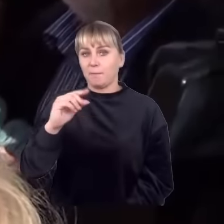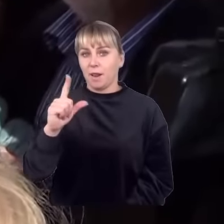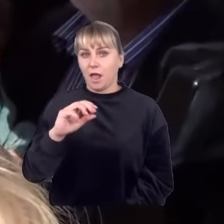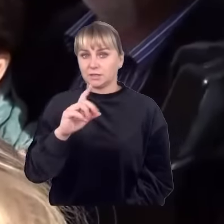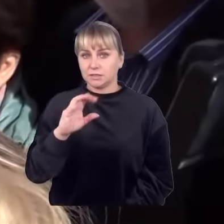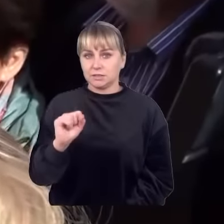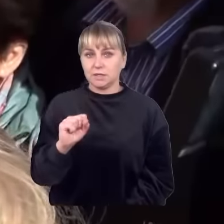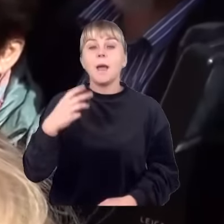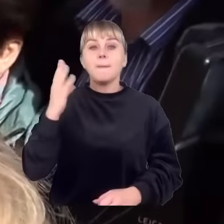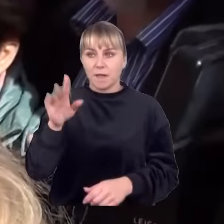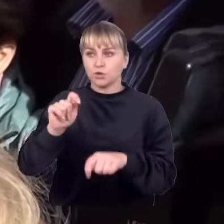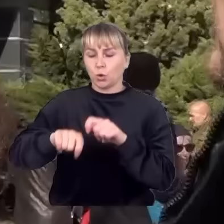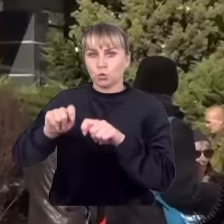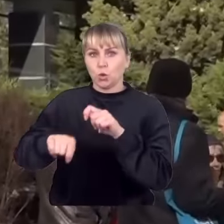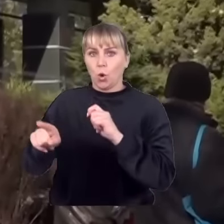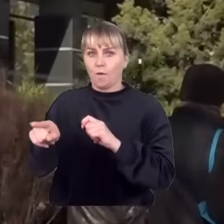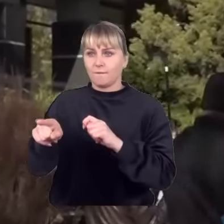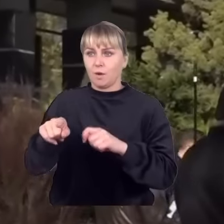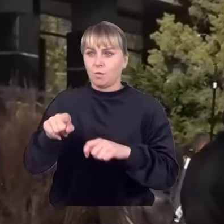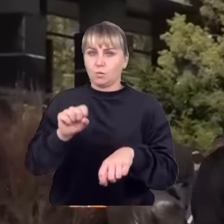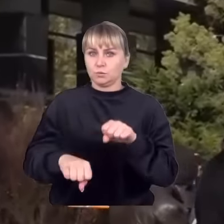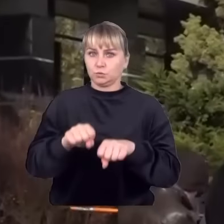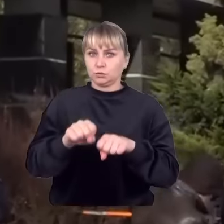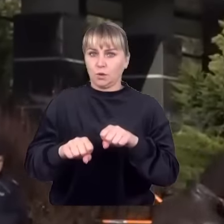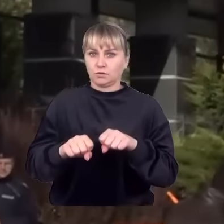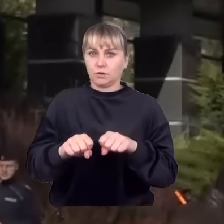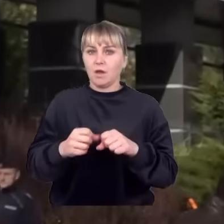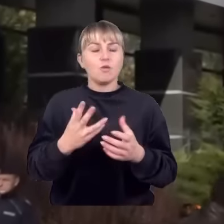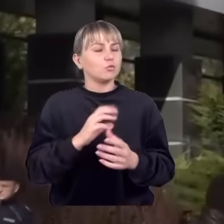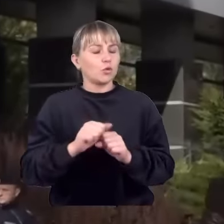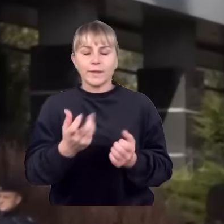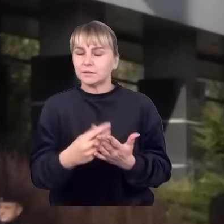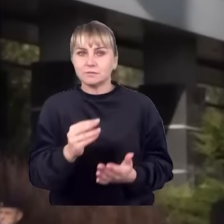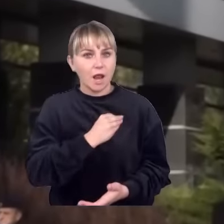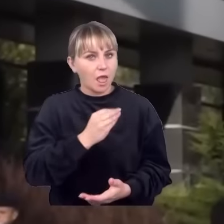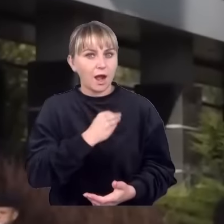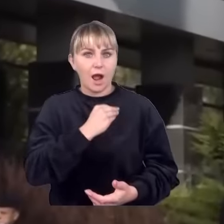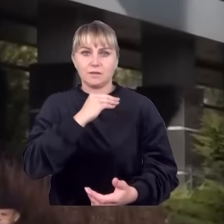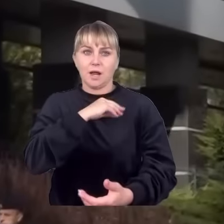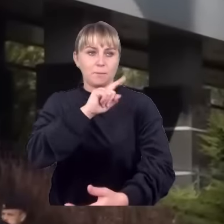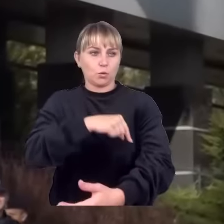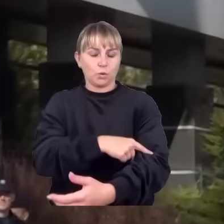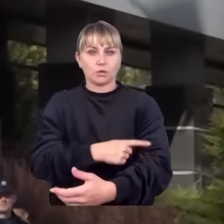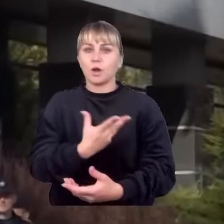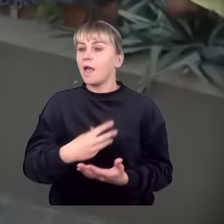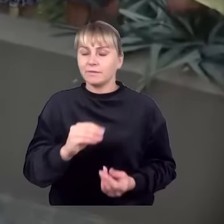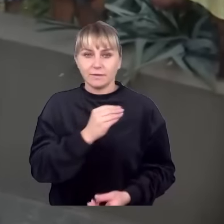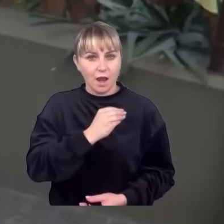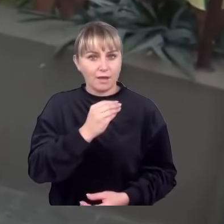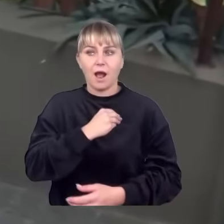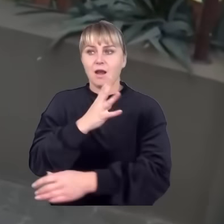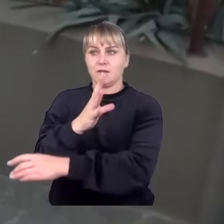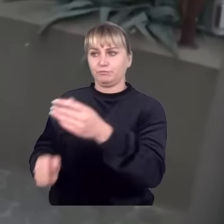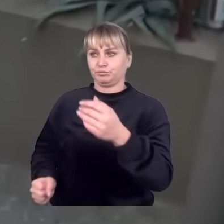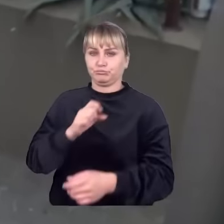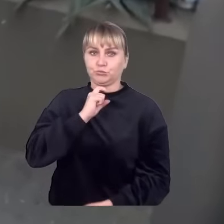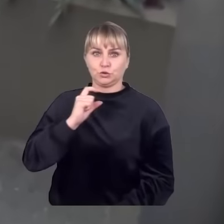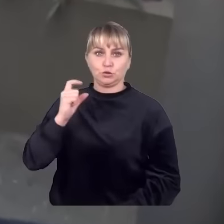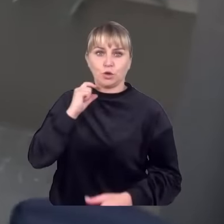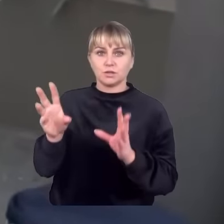tą decyzję sądu okręgowego. Nielegalna prokuratura, nielegalnie przetrzymująca księdza Olszewskiego i dwie urzędniczki z